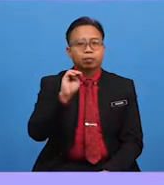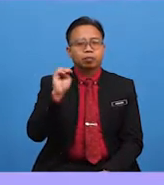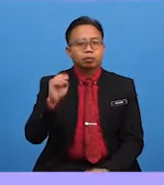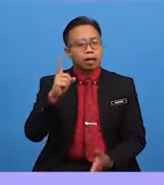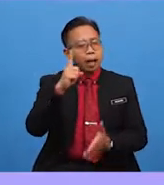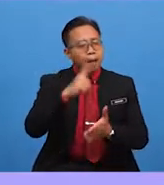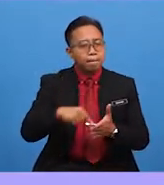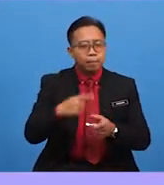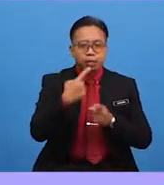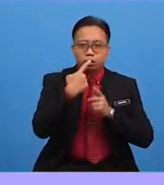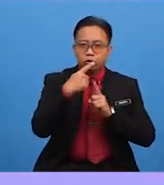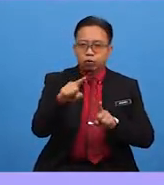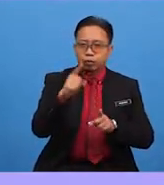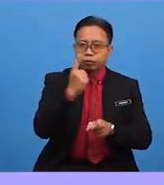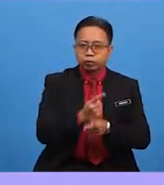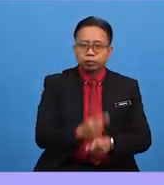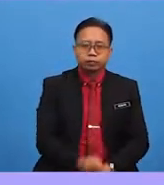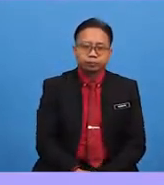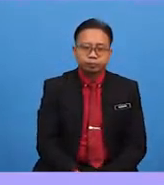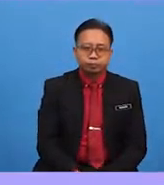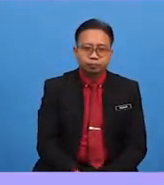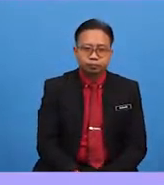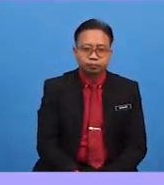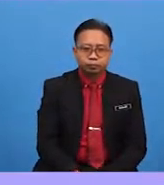Murid-murid, apa jawapan yang betul?